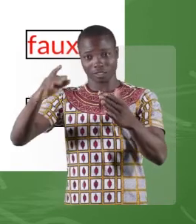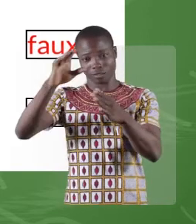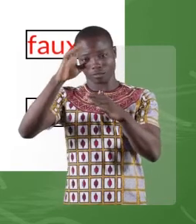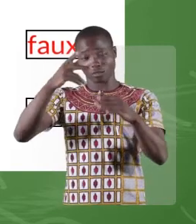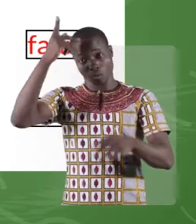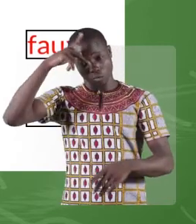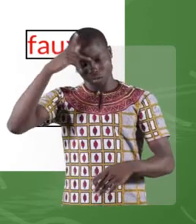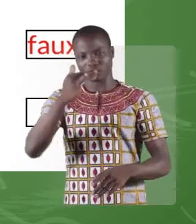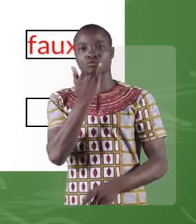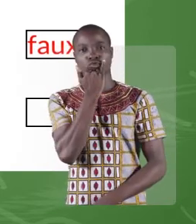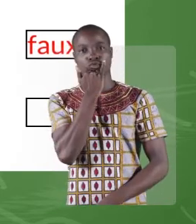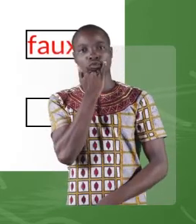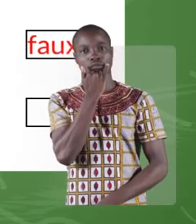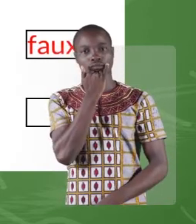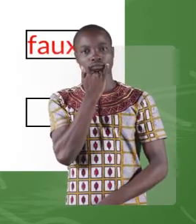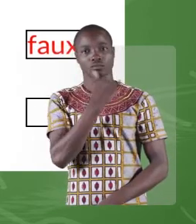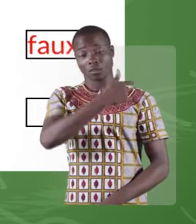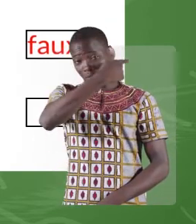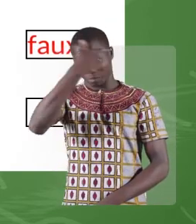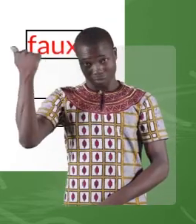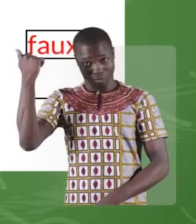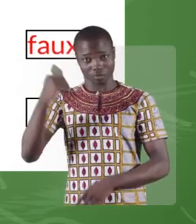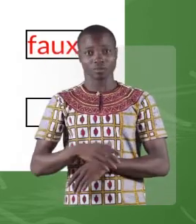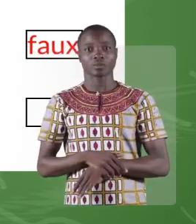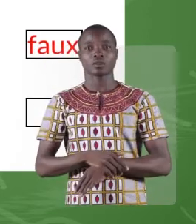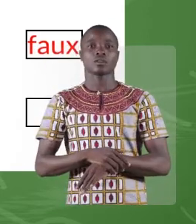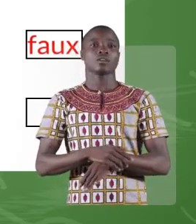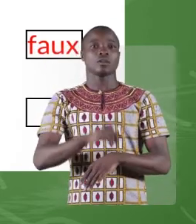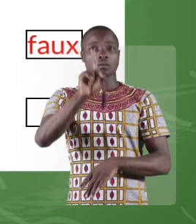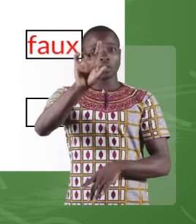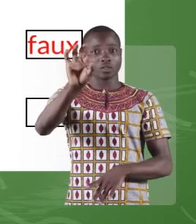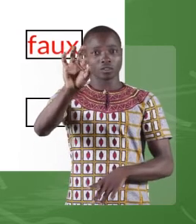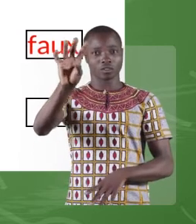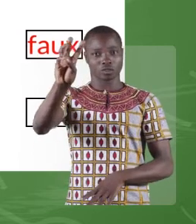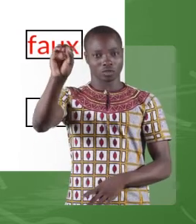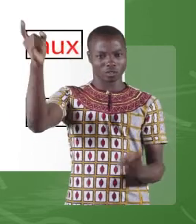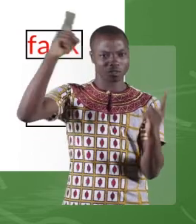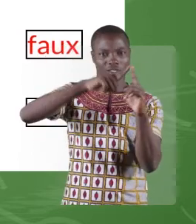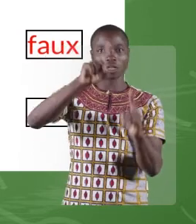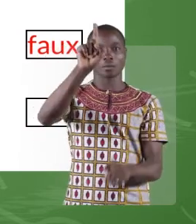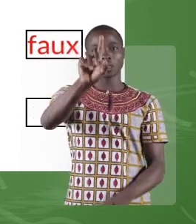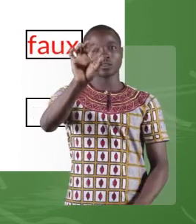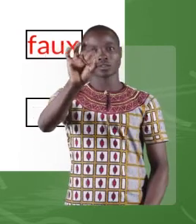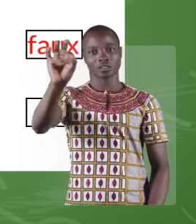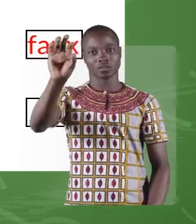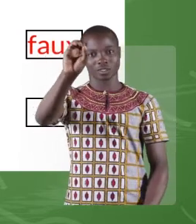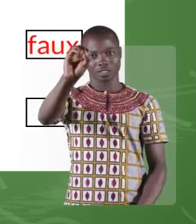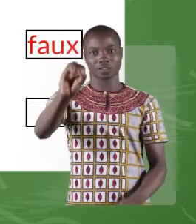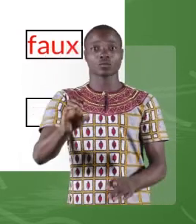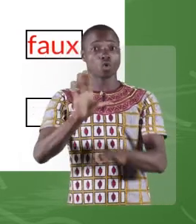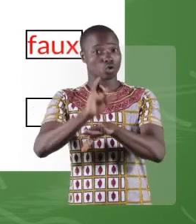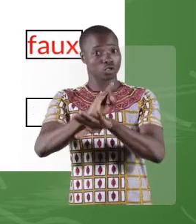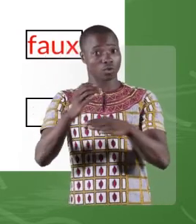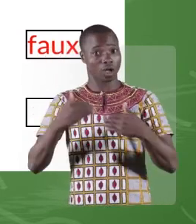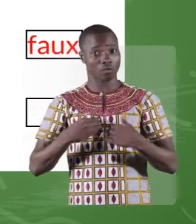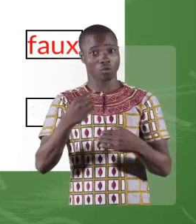C'est faux. Pourquoi? Parce que de 1960 à 1990, il existait